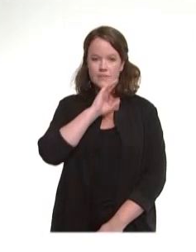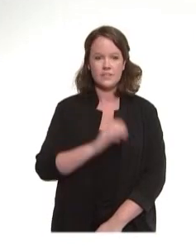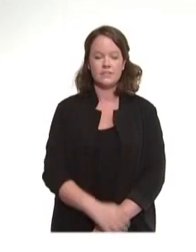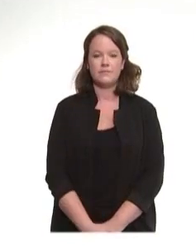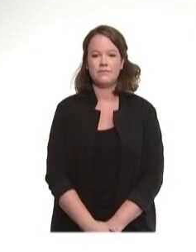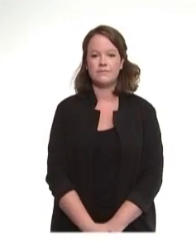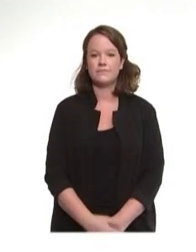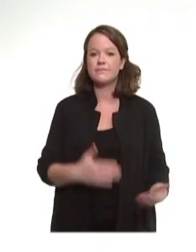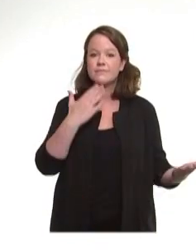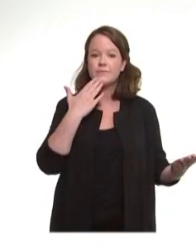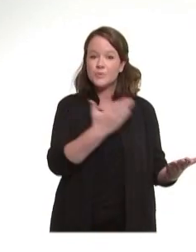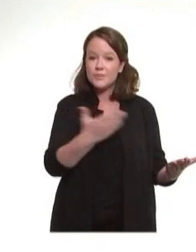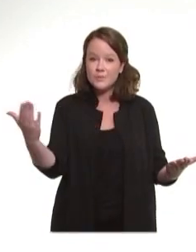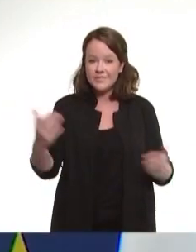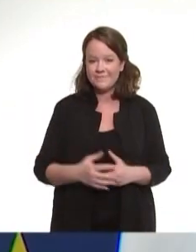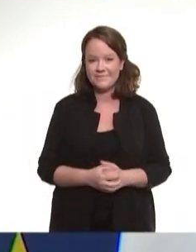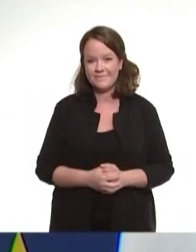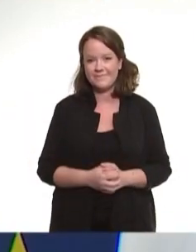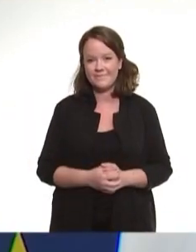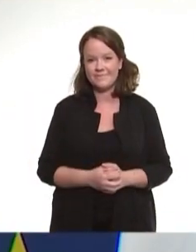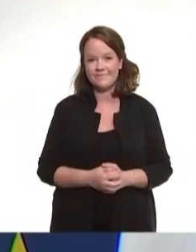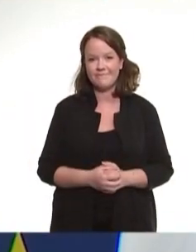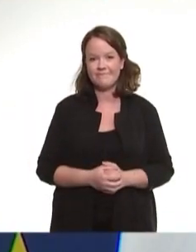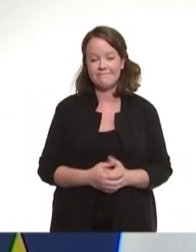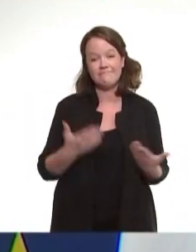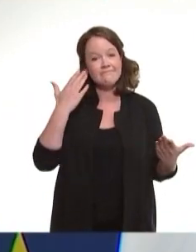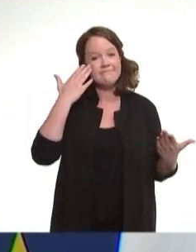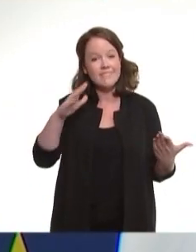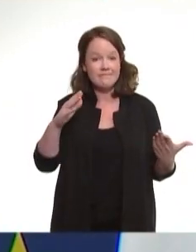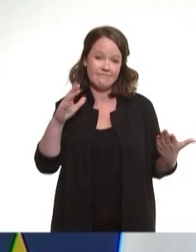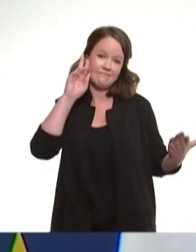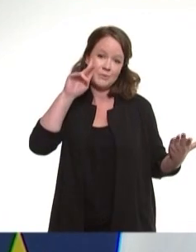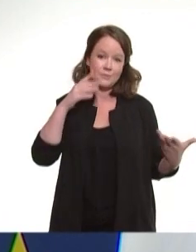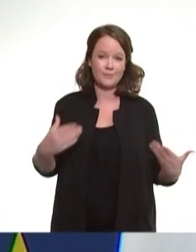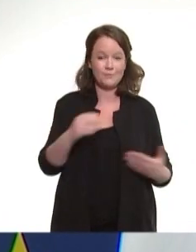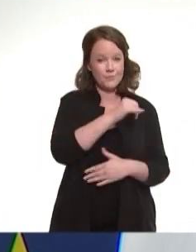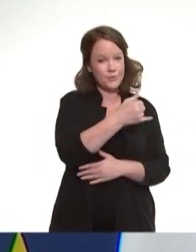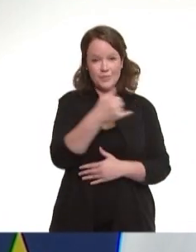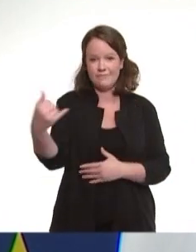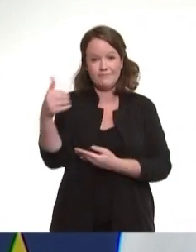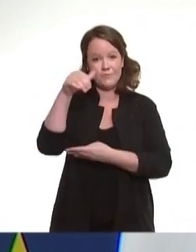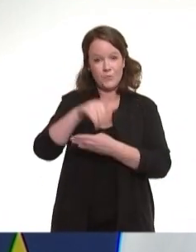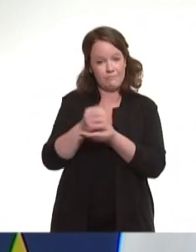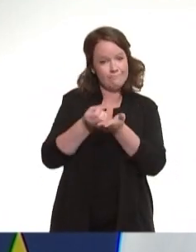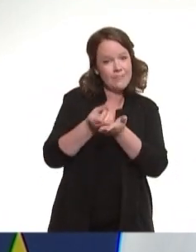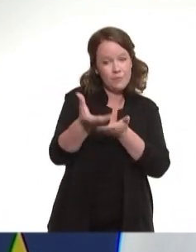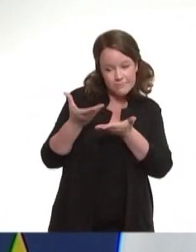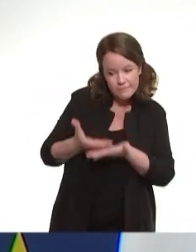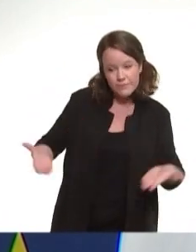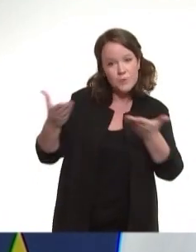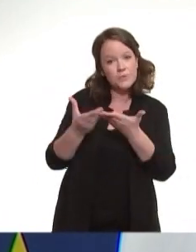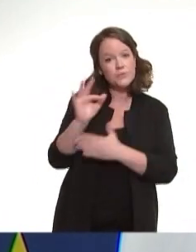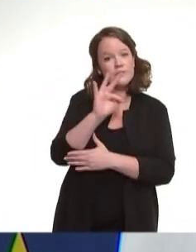bonsoir à toutes et tous comme chaque jeudi soir je viens faire un point sur la situation épidémique en france